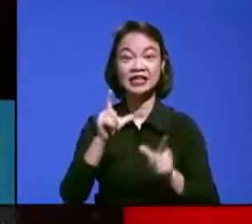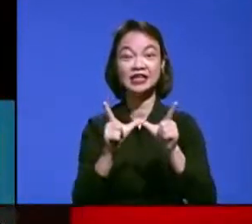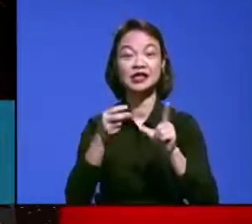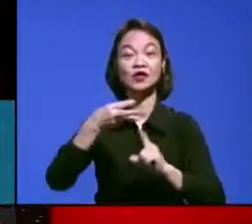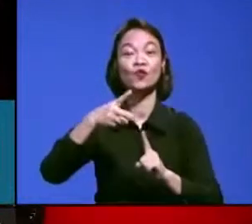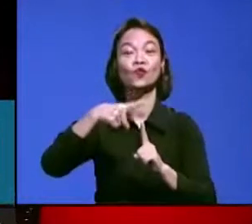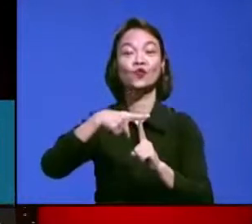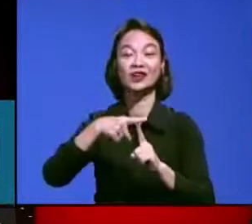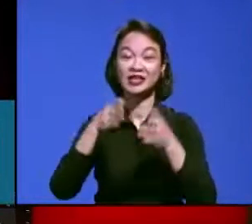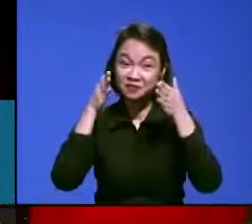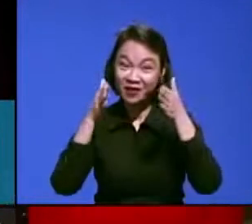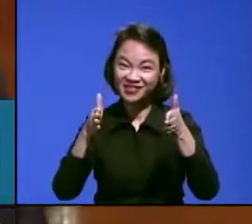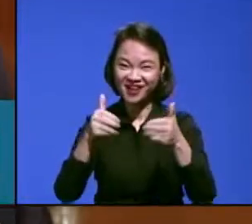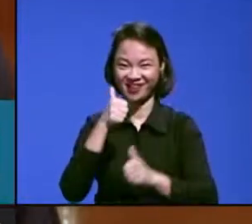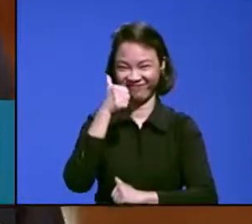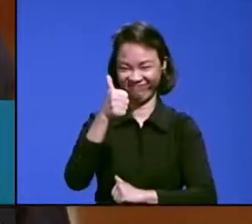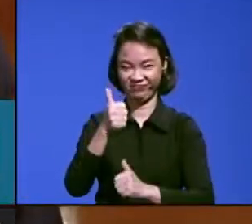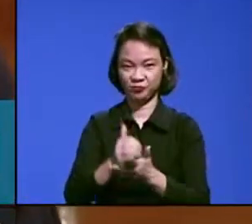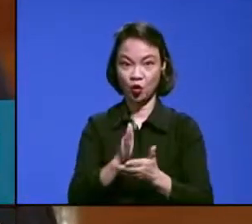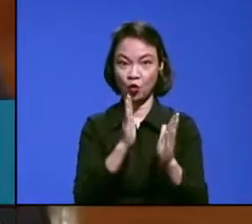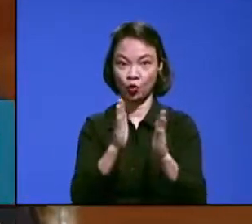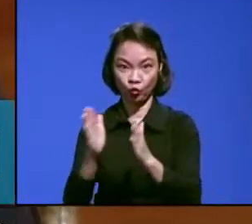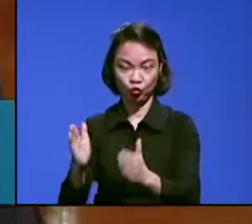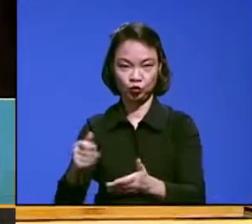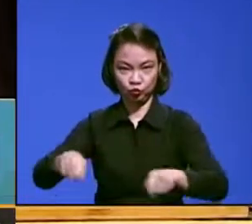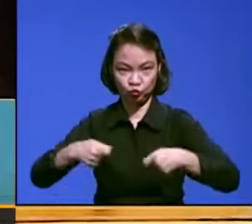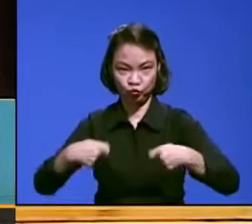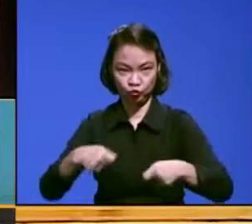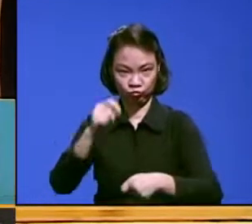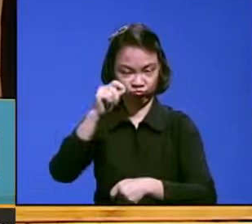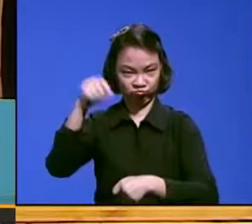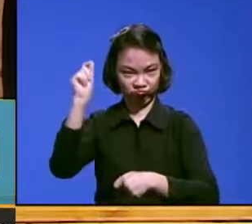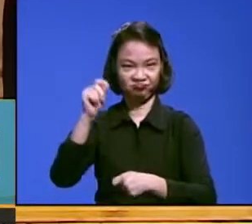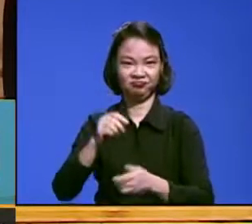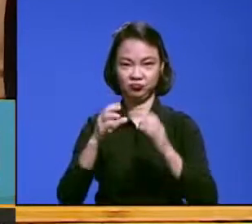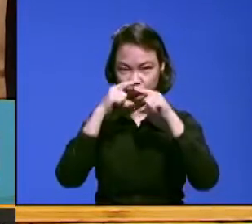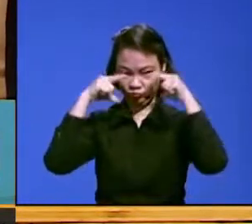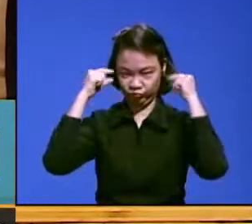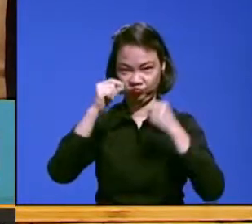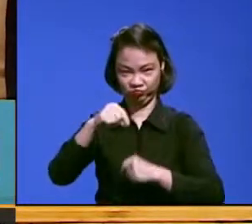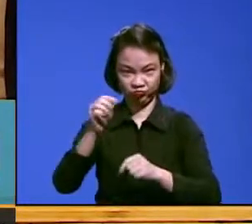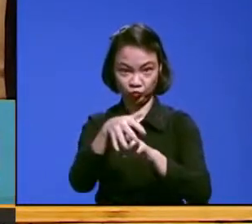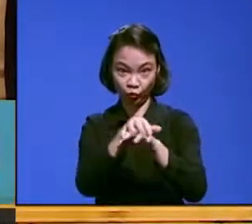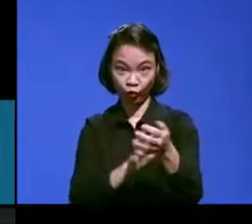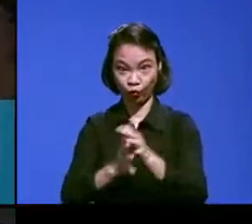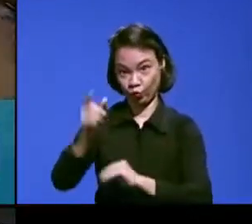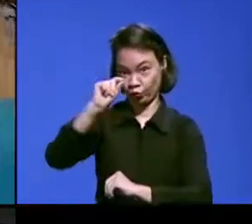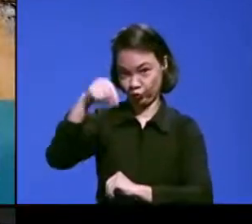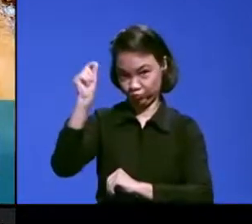Protokol kesehatan di dapur jelas sangat ketat. Face shield, cek. Masker, cek. Sarung tangan,